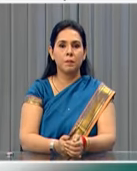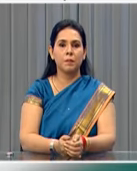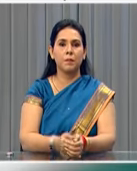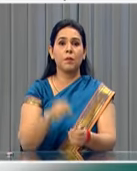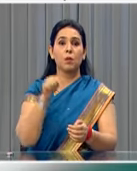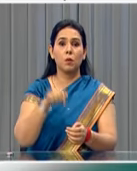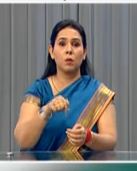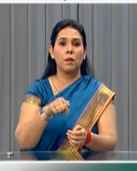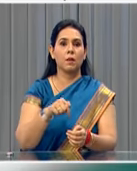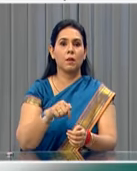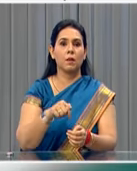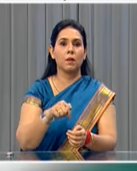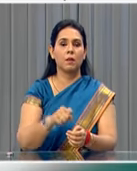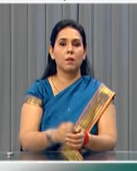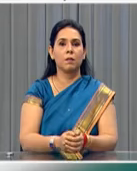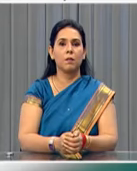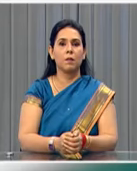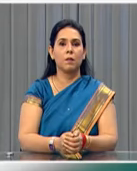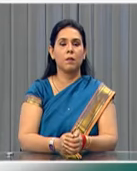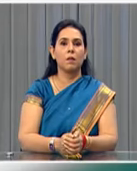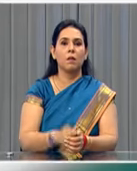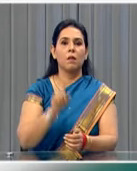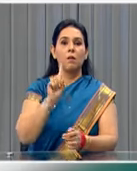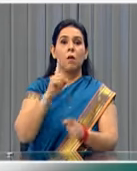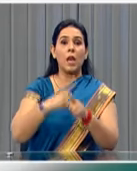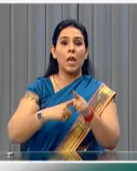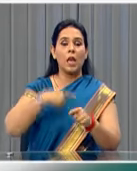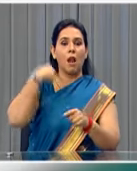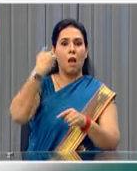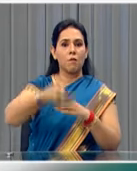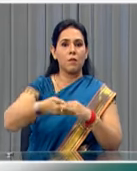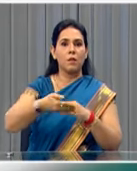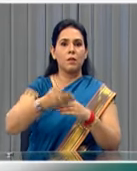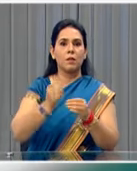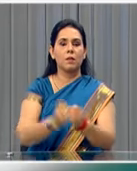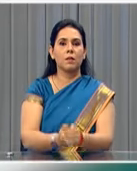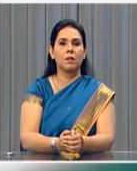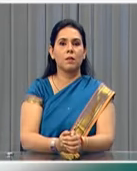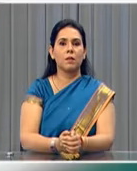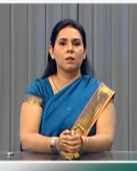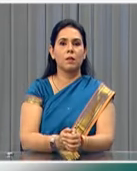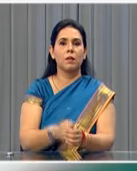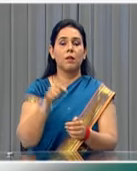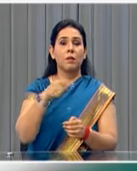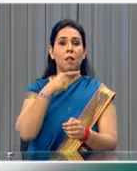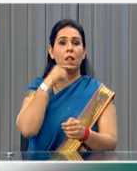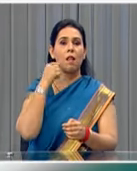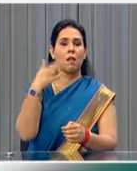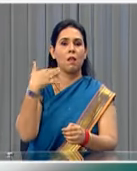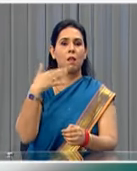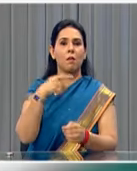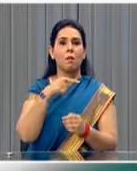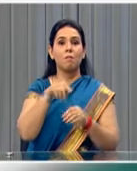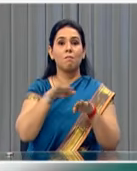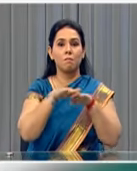लेकिन आज एक वर्ष के बाद उसी लाल किले की प्राची